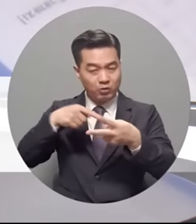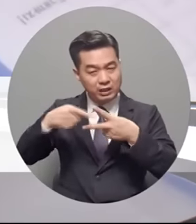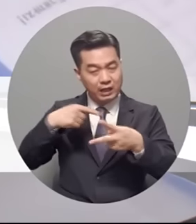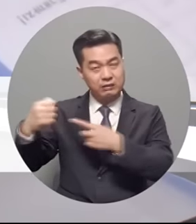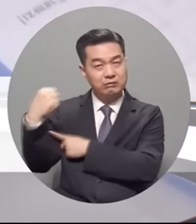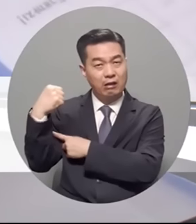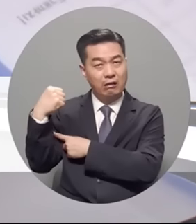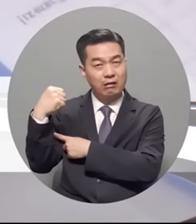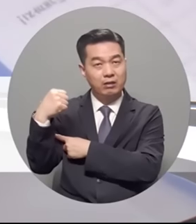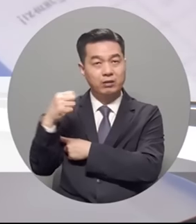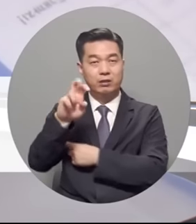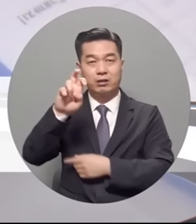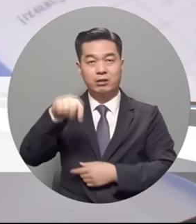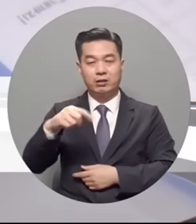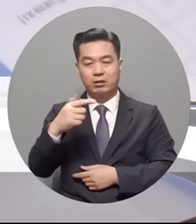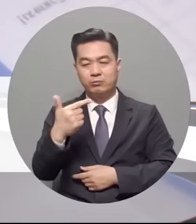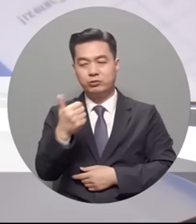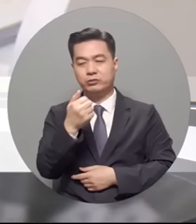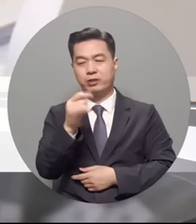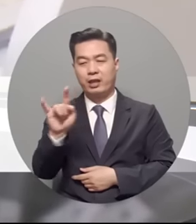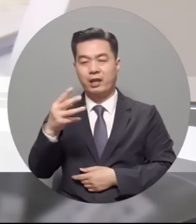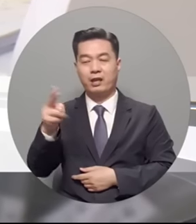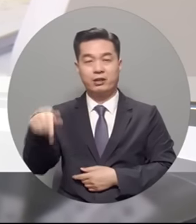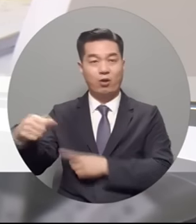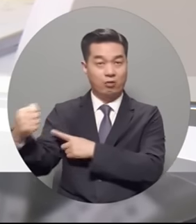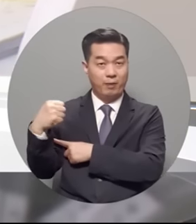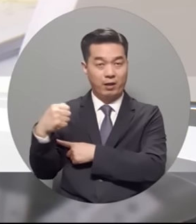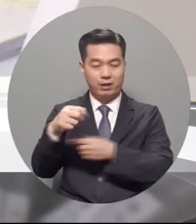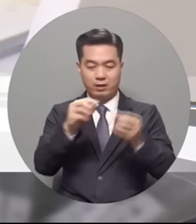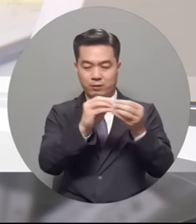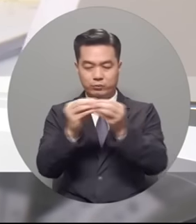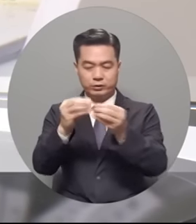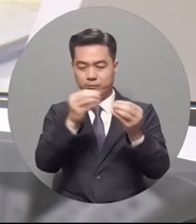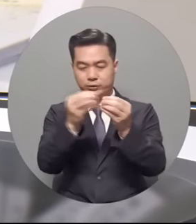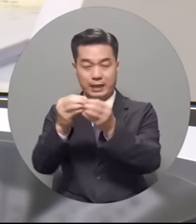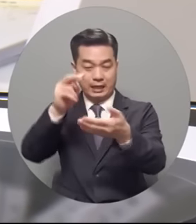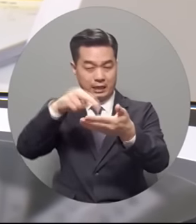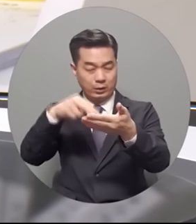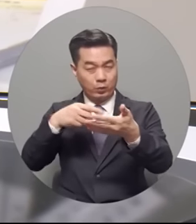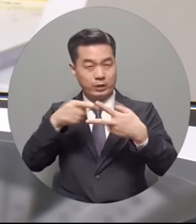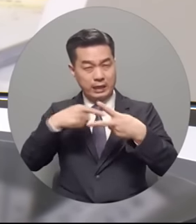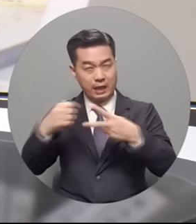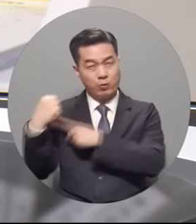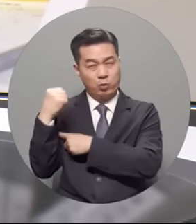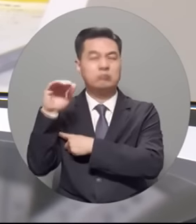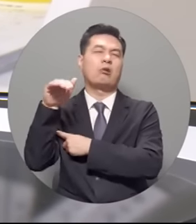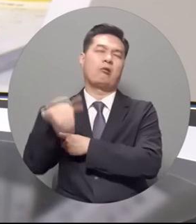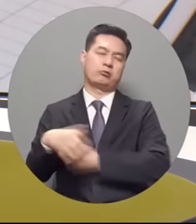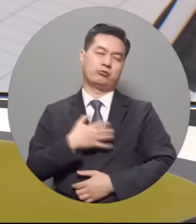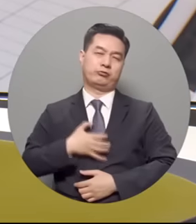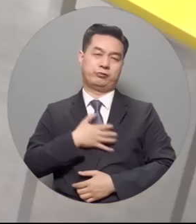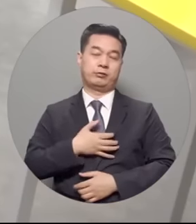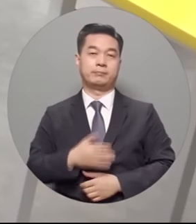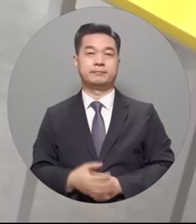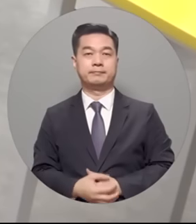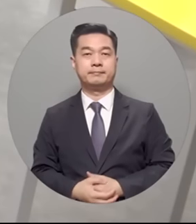능력이죠. 문해력이 크게 떨어질 수도 있다는 건데요. 유서영 기자의 보도 보시겠습니다.